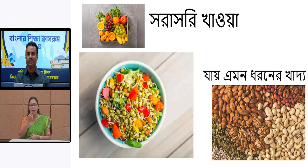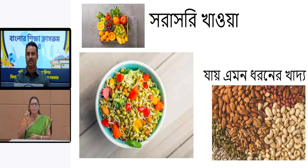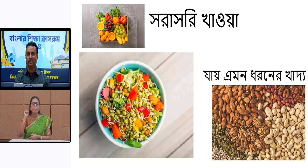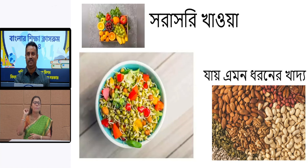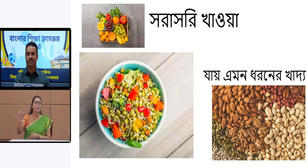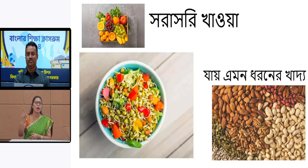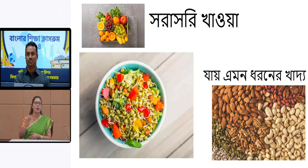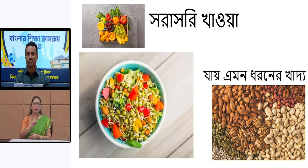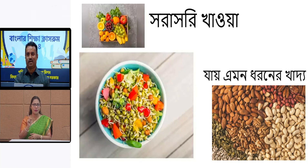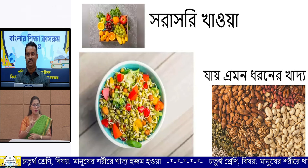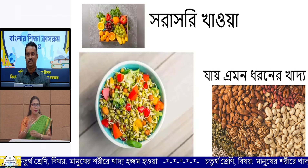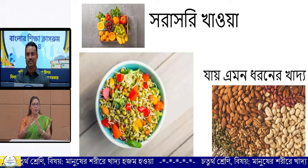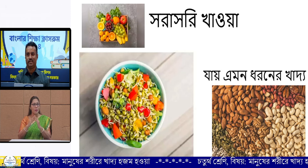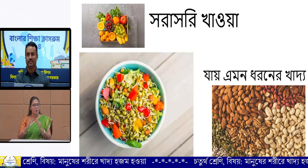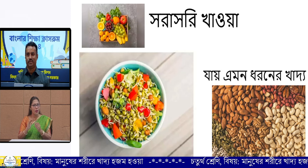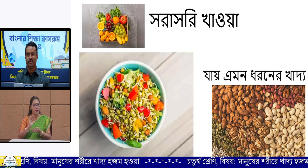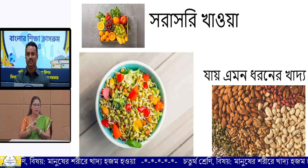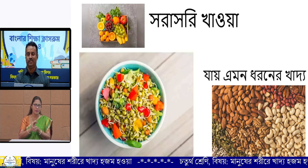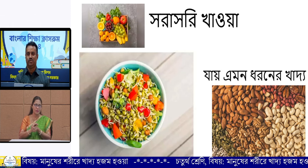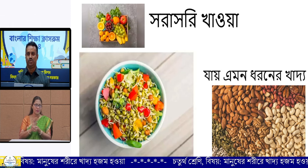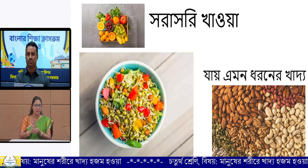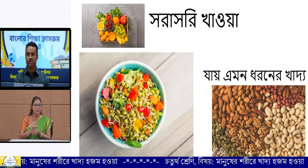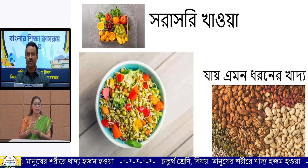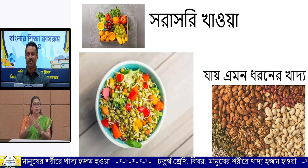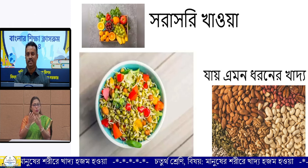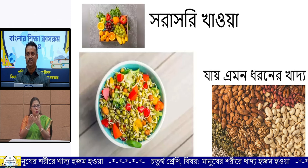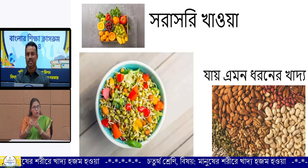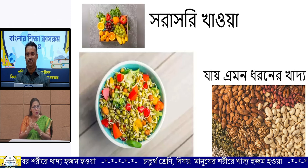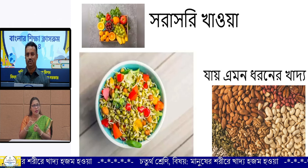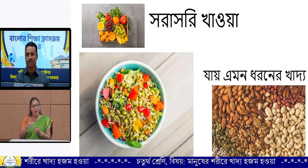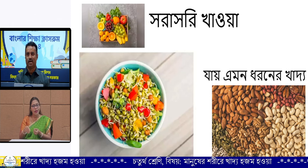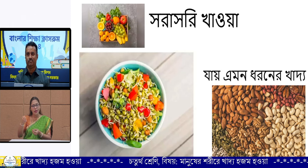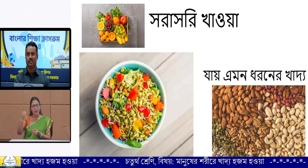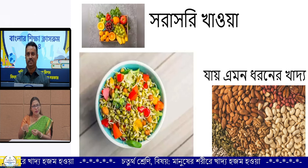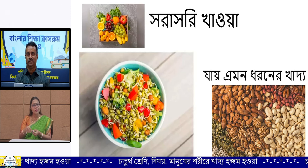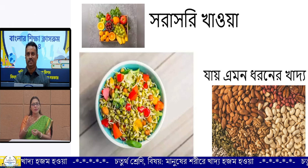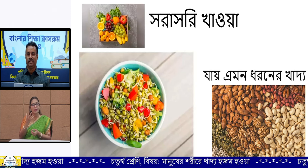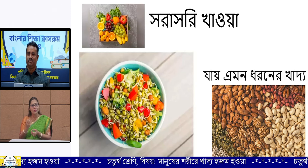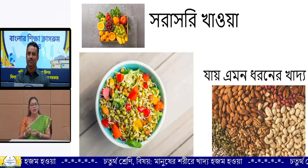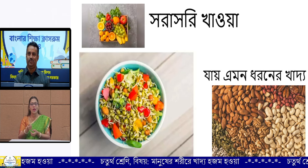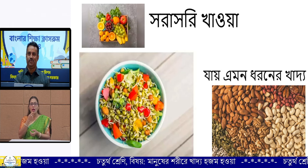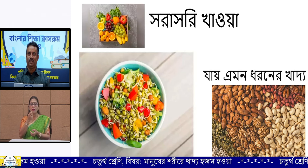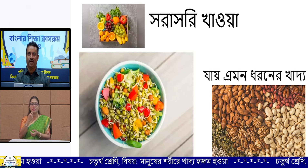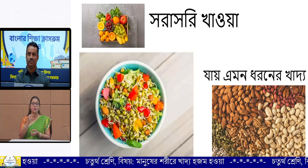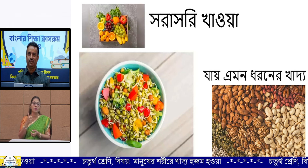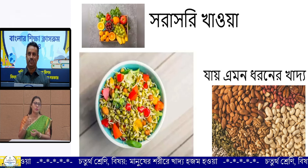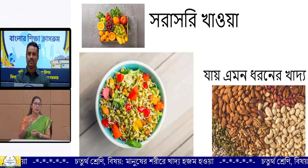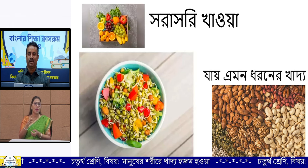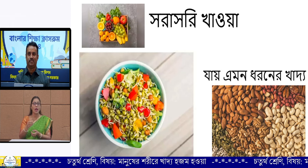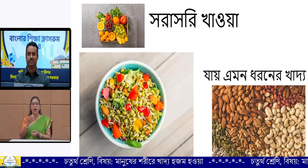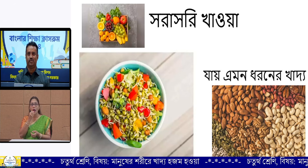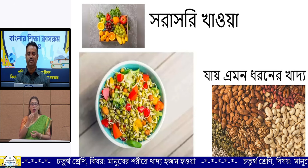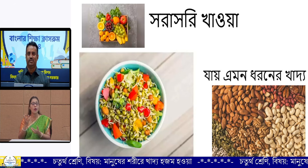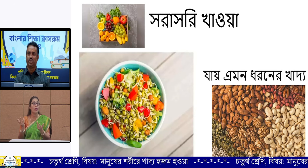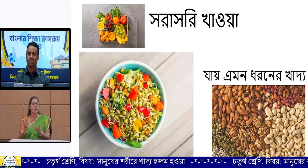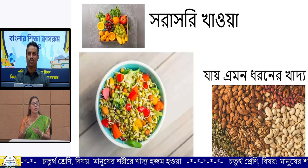ফেলে দেবে না তোমরা বাড়িতে রেখে দেবে শুকিয়ে সেগুলোকে খাবে এগুলো এমন ধরনের